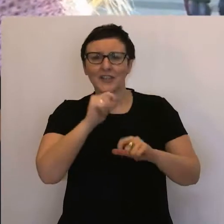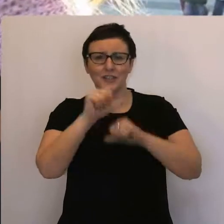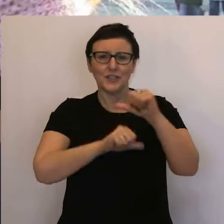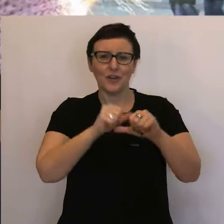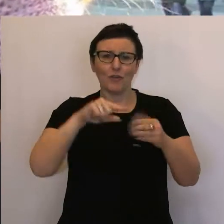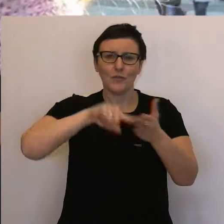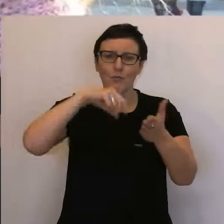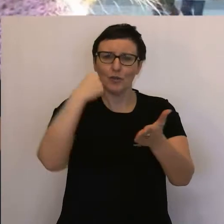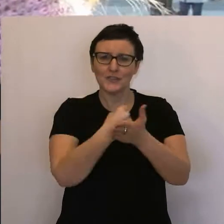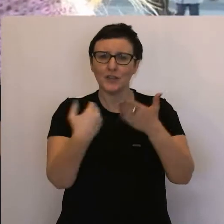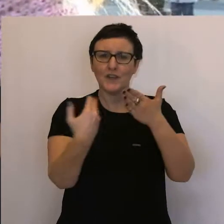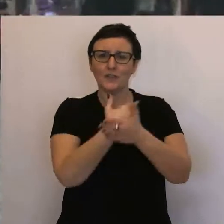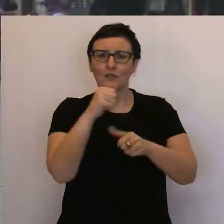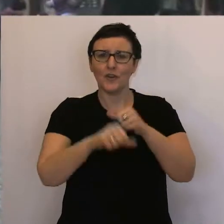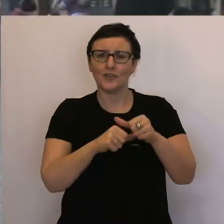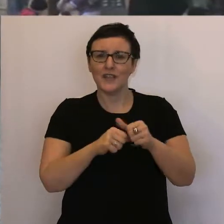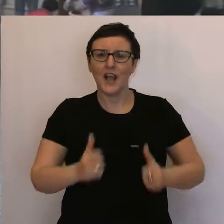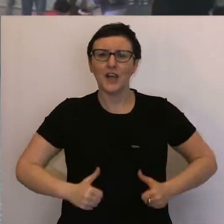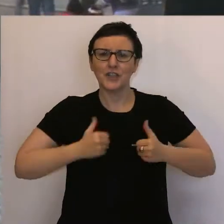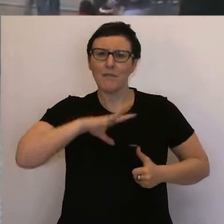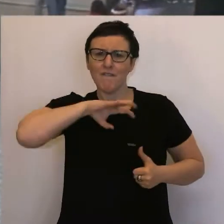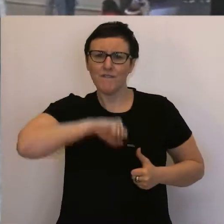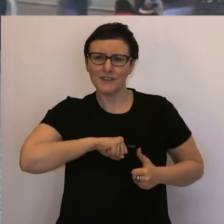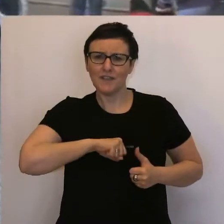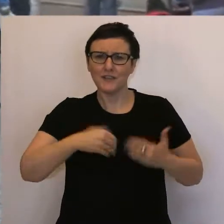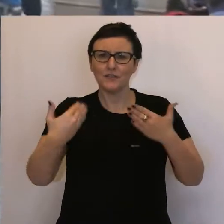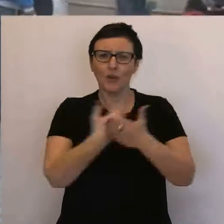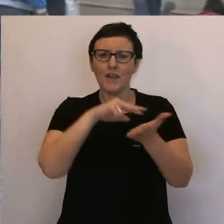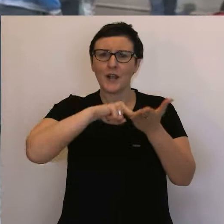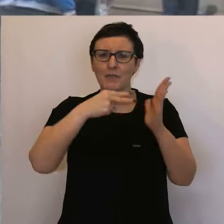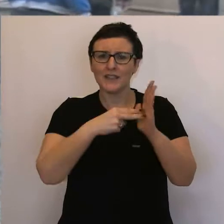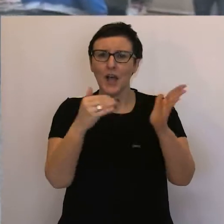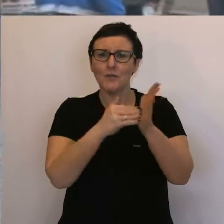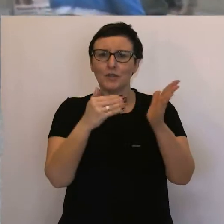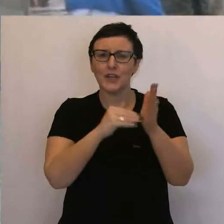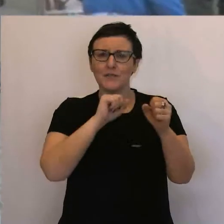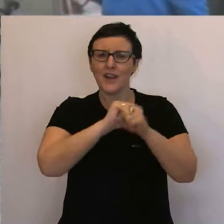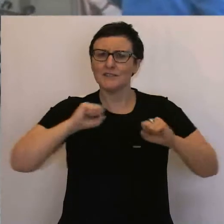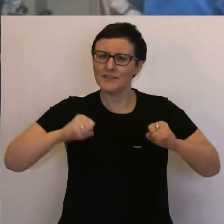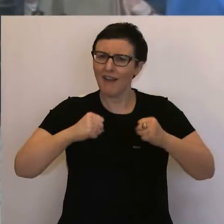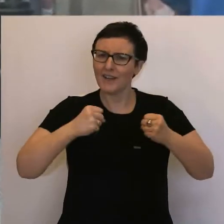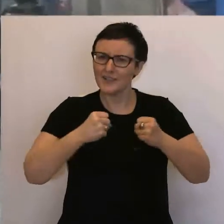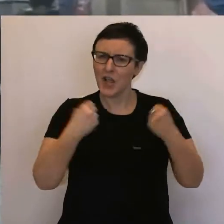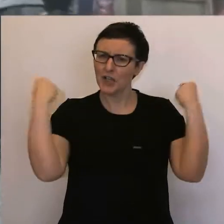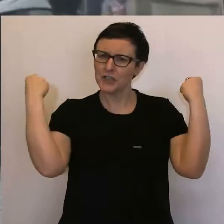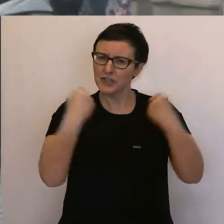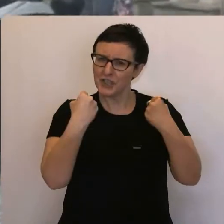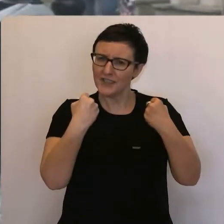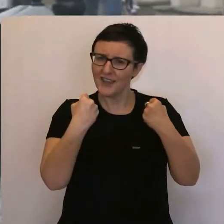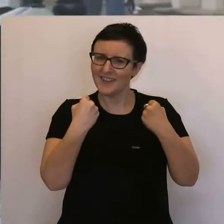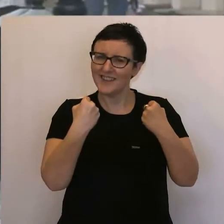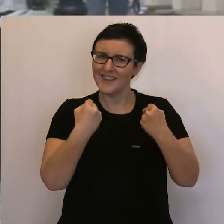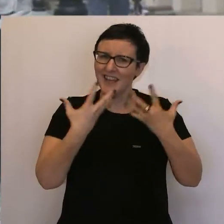te postanowienia noworoczne. Żeby wytrwać w postanowieniach noworocznych, potrzebne jest zaangażowanie i silna wola